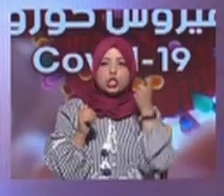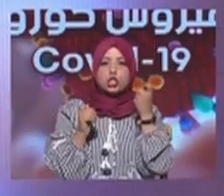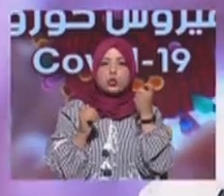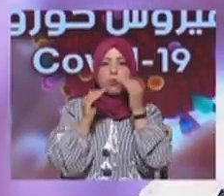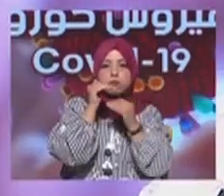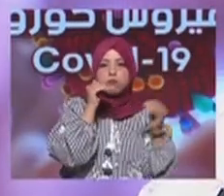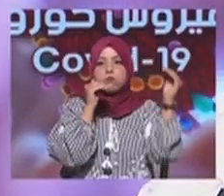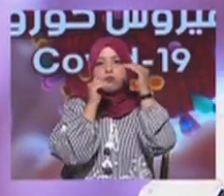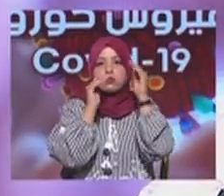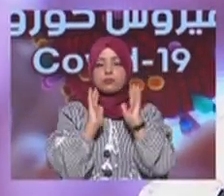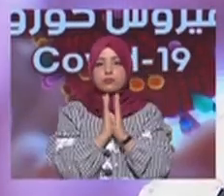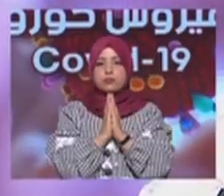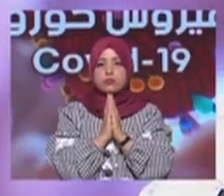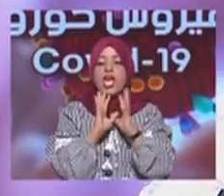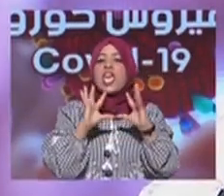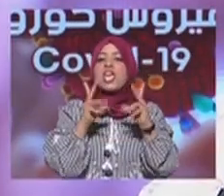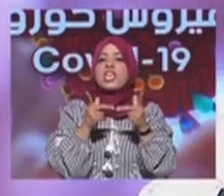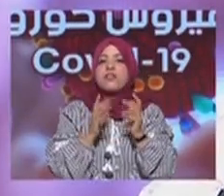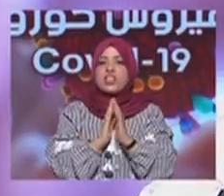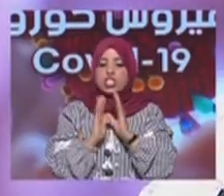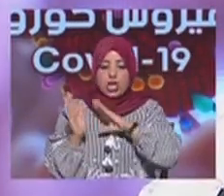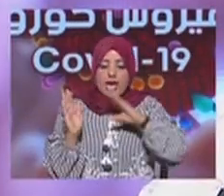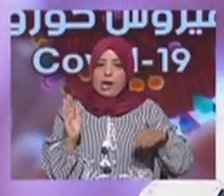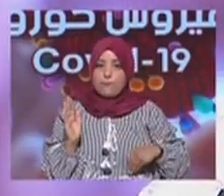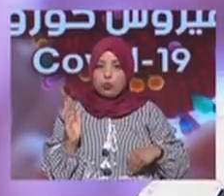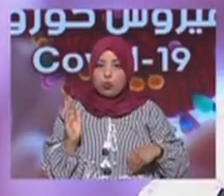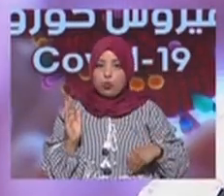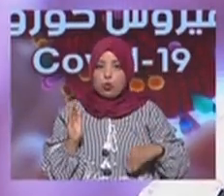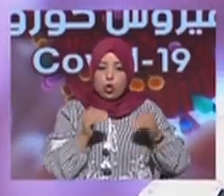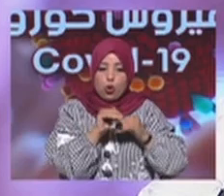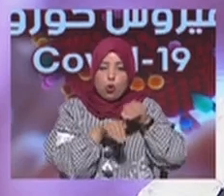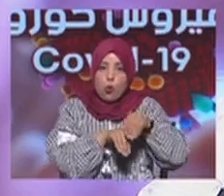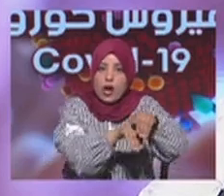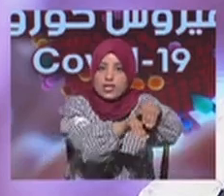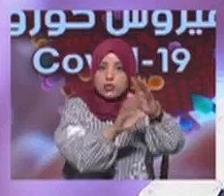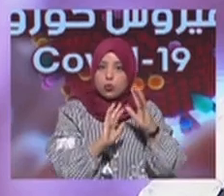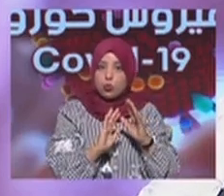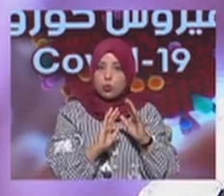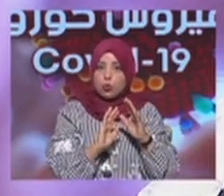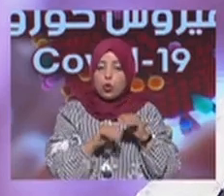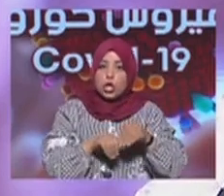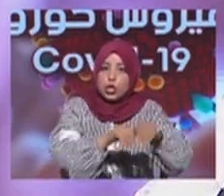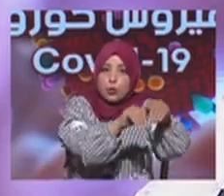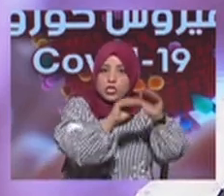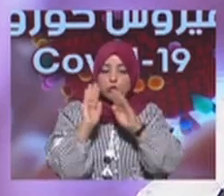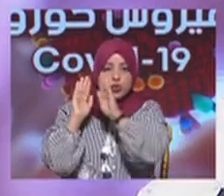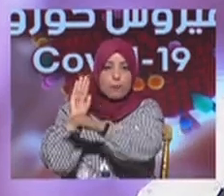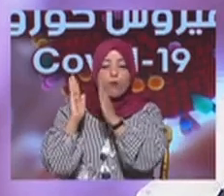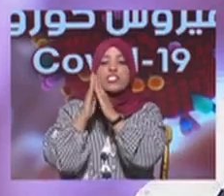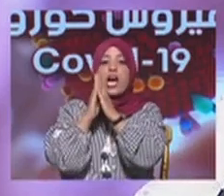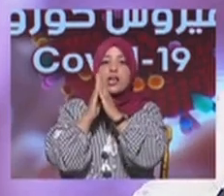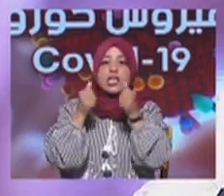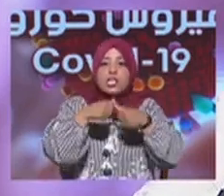43 اش معناها معناها كملوا واصلوا شدين الدار للناس اللي يلزمها تقعد في